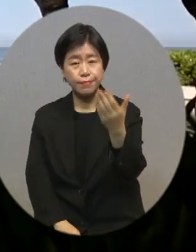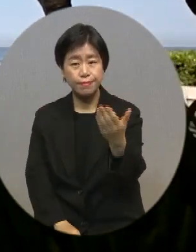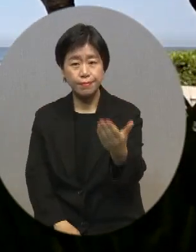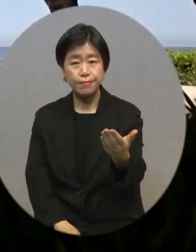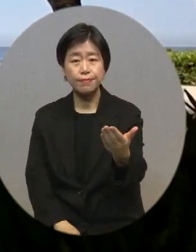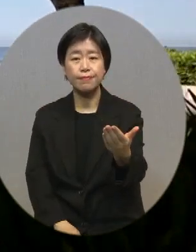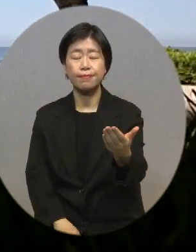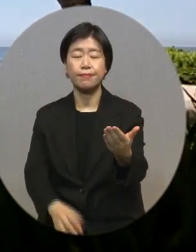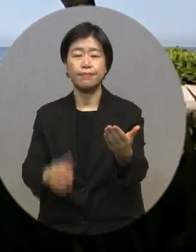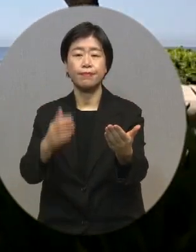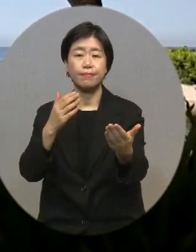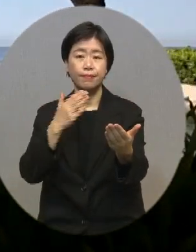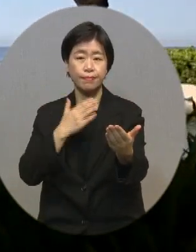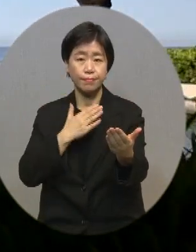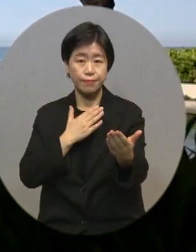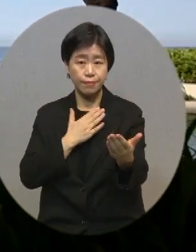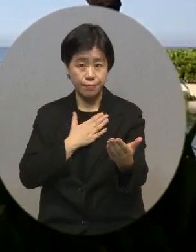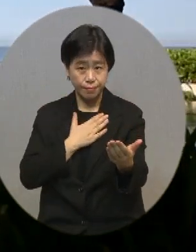당신